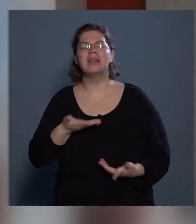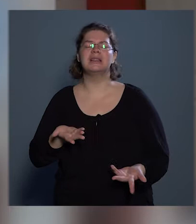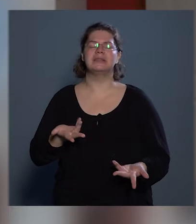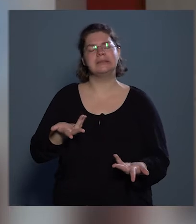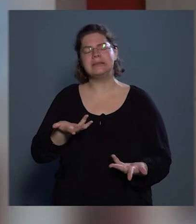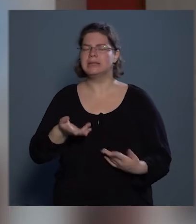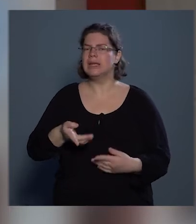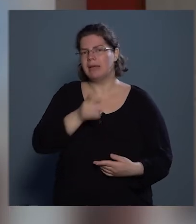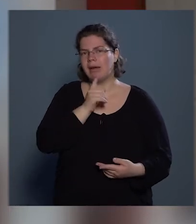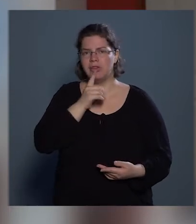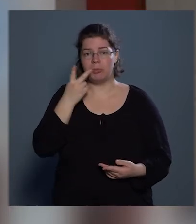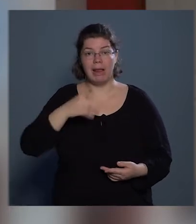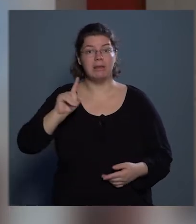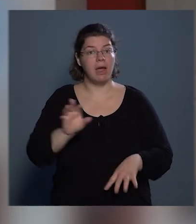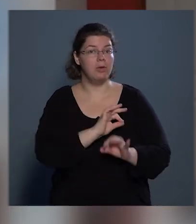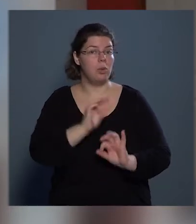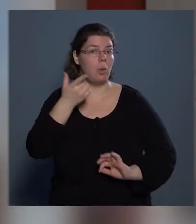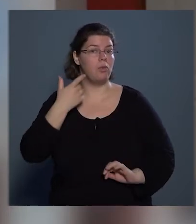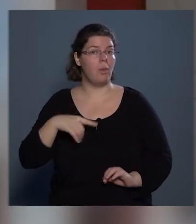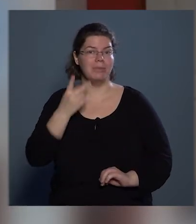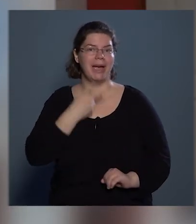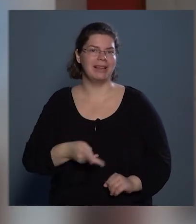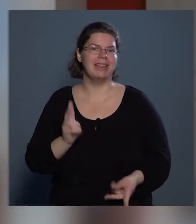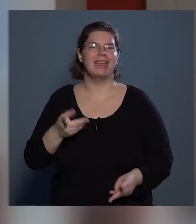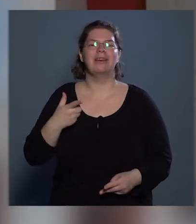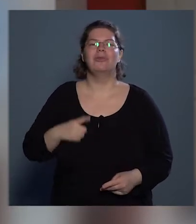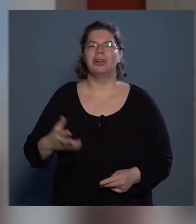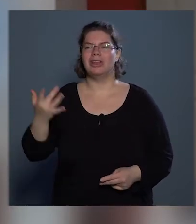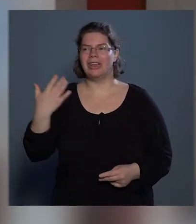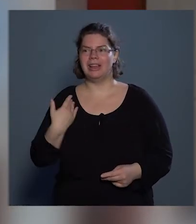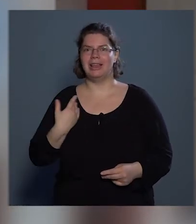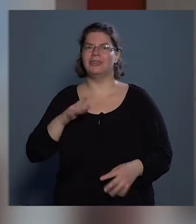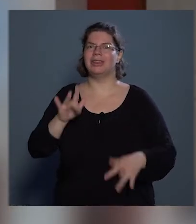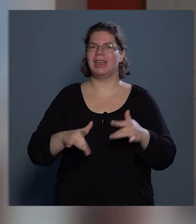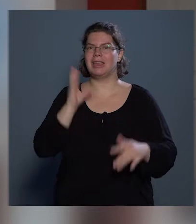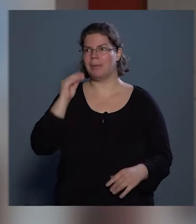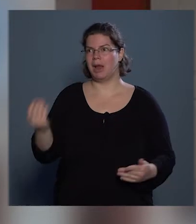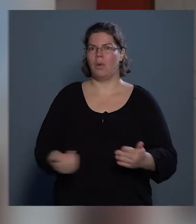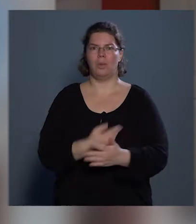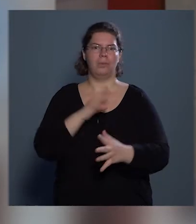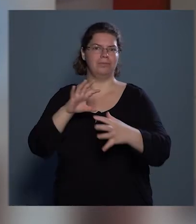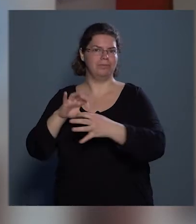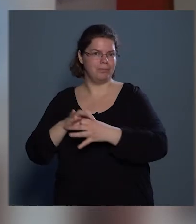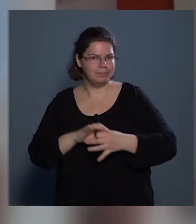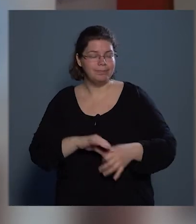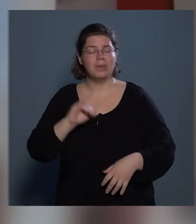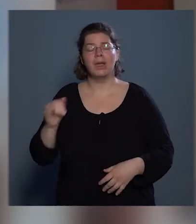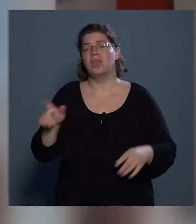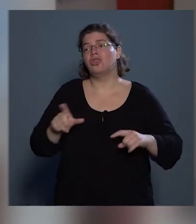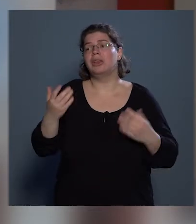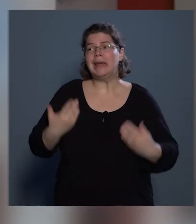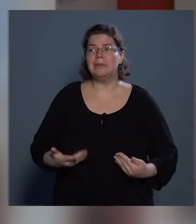azért jó volt megnézni, hogy kik voltak annak idején, illetve néhány emberrel újból felvettem a kapcsolatot. Tanárként pedig jó